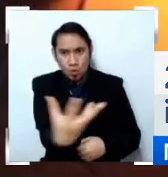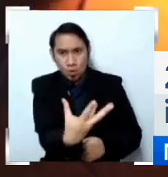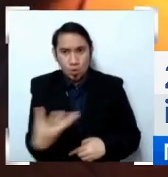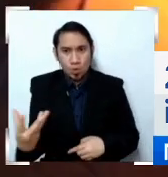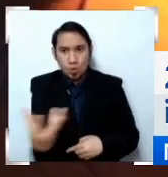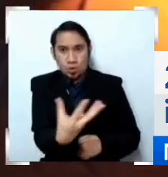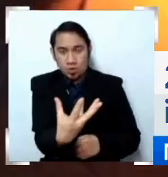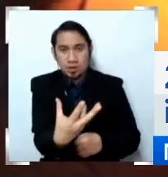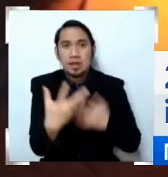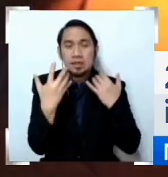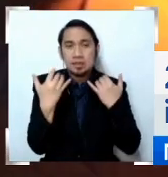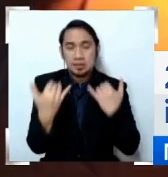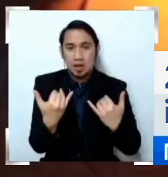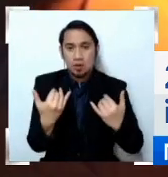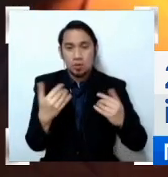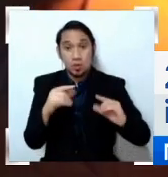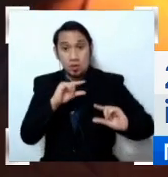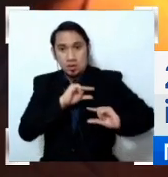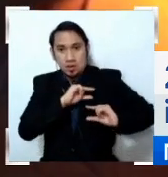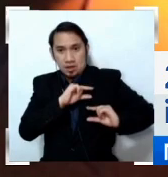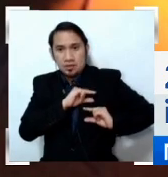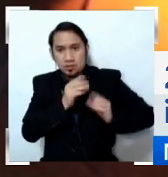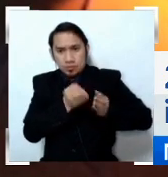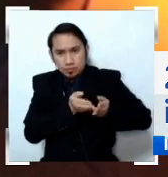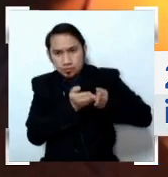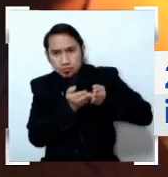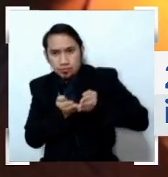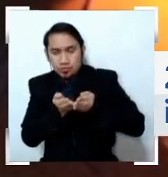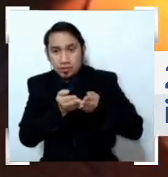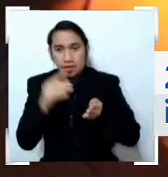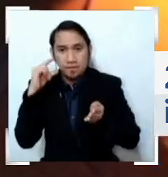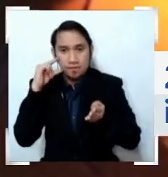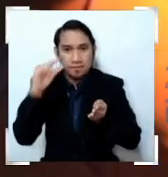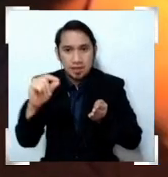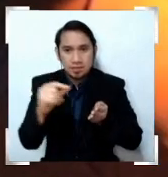namang rumesponde ang Philippine Coast Guard at mga kapwa nila mangingisda para sagipin sila.